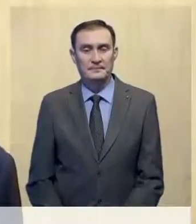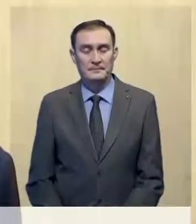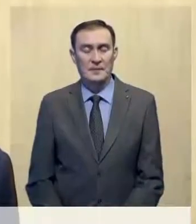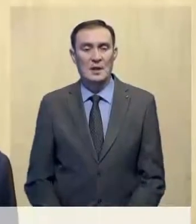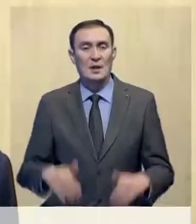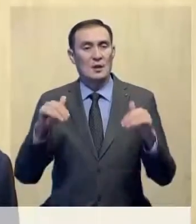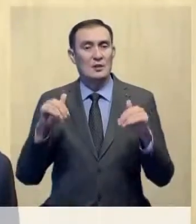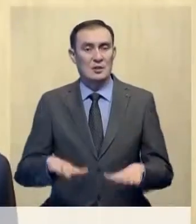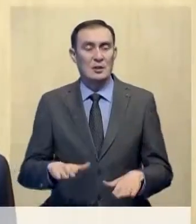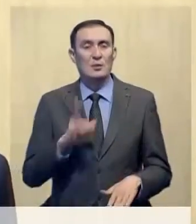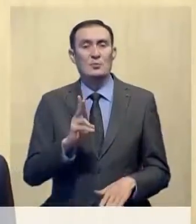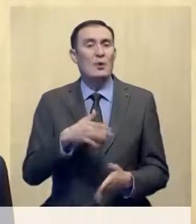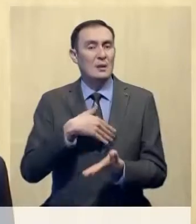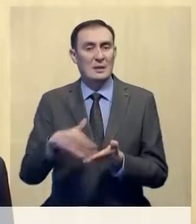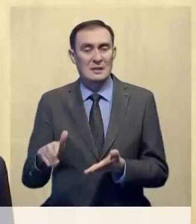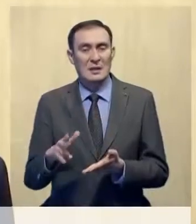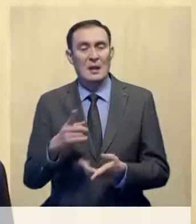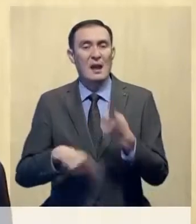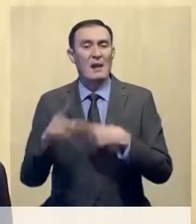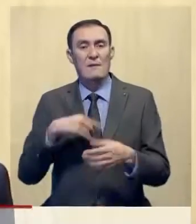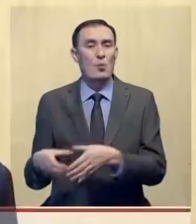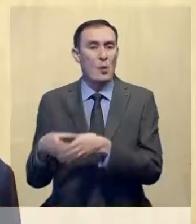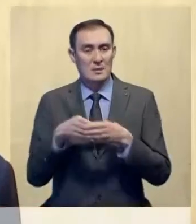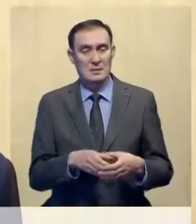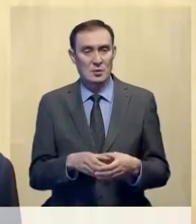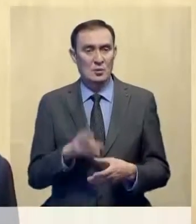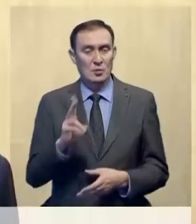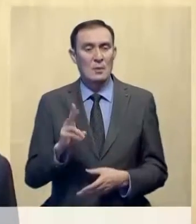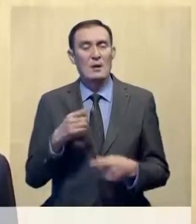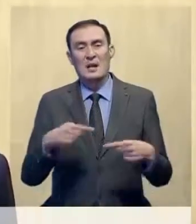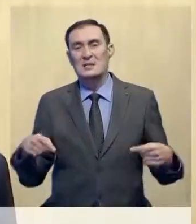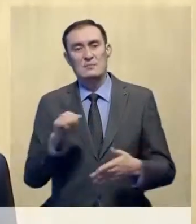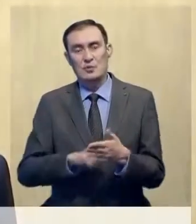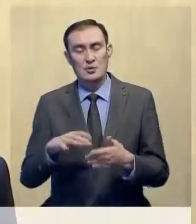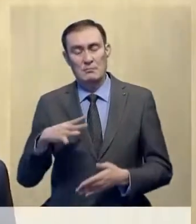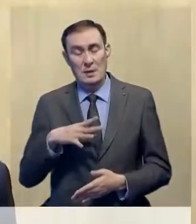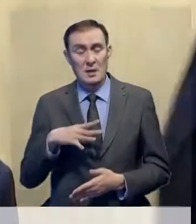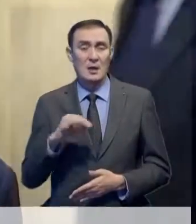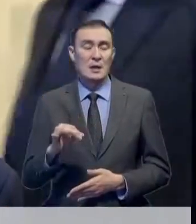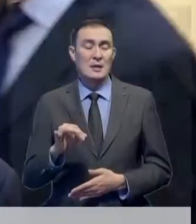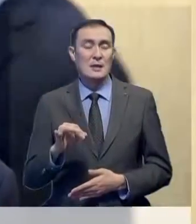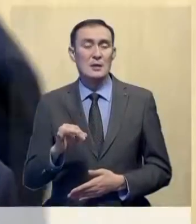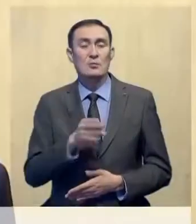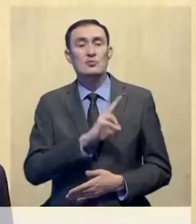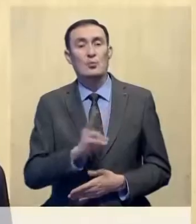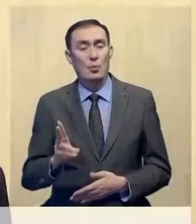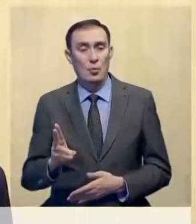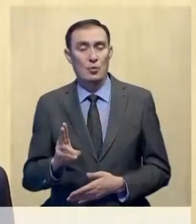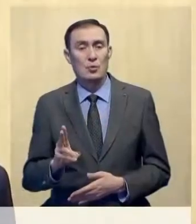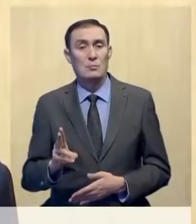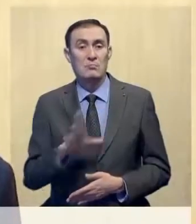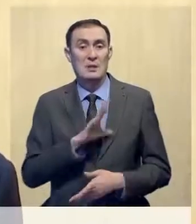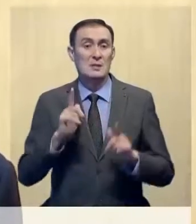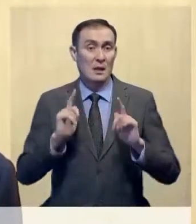Решили отказаться от эвакуации по разным причинам. Соответственно, значит, те, кто был